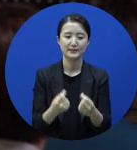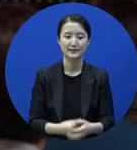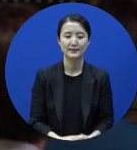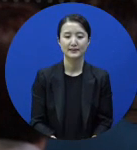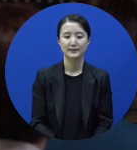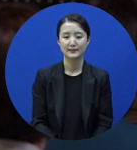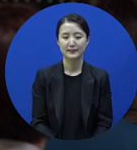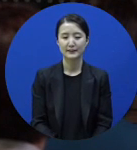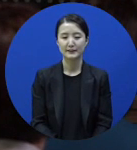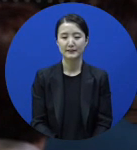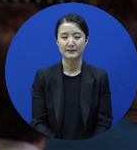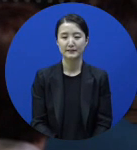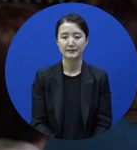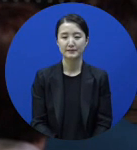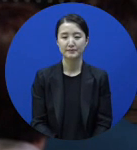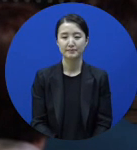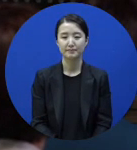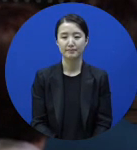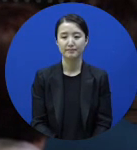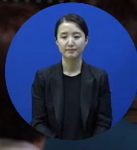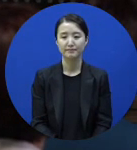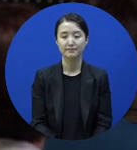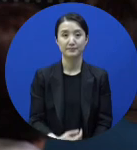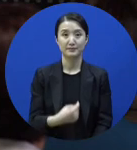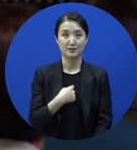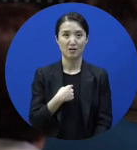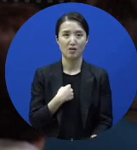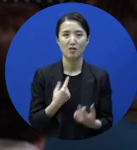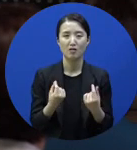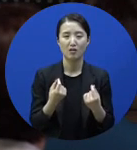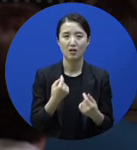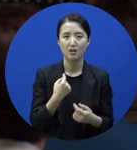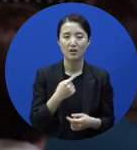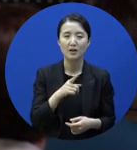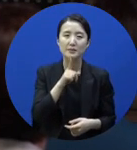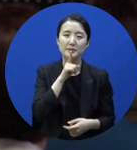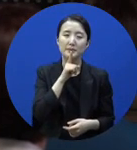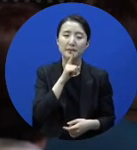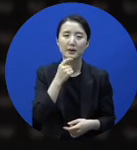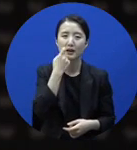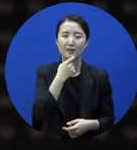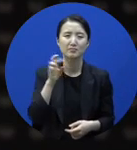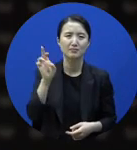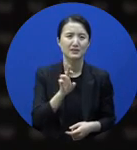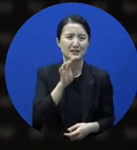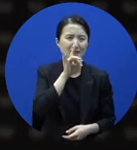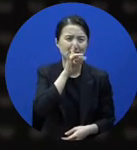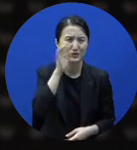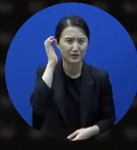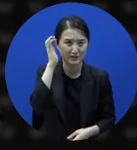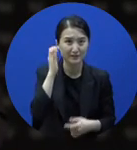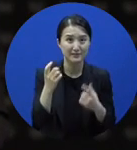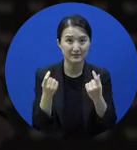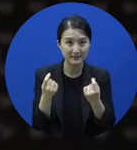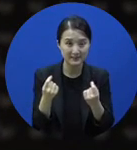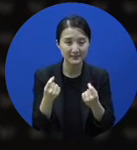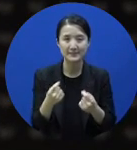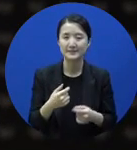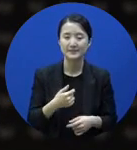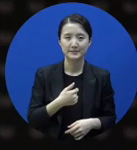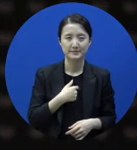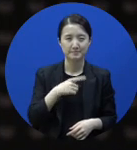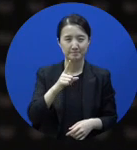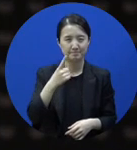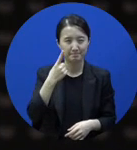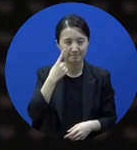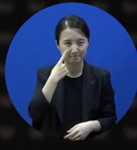싶어요. 그래서 저도 말만 해놓으면 안 될 것 같아서 제가 2017년부터